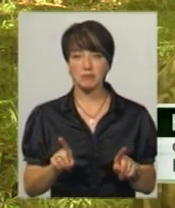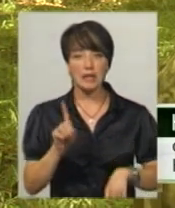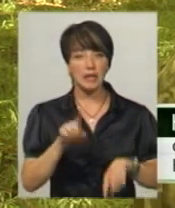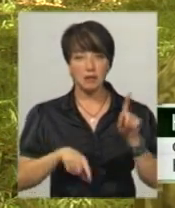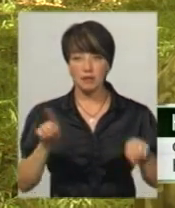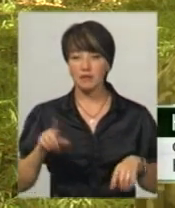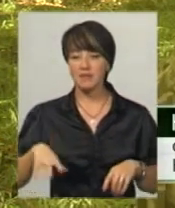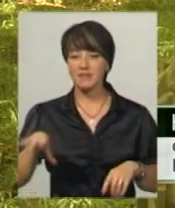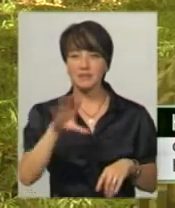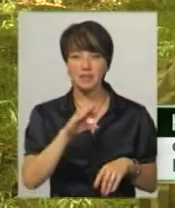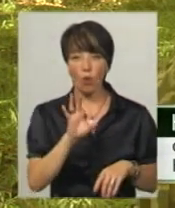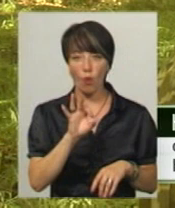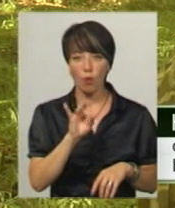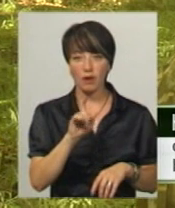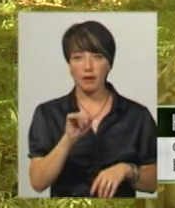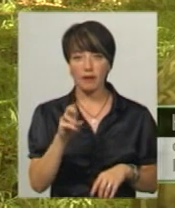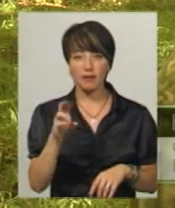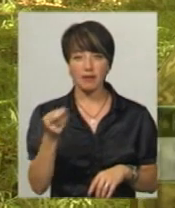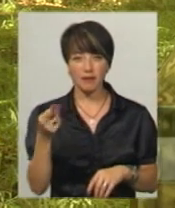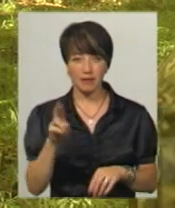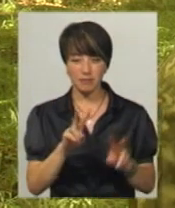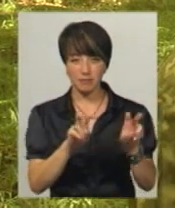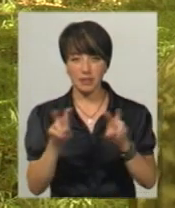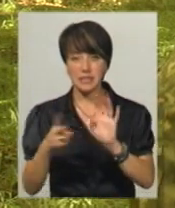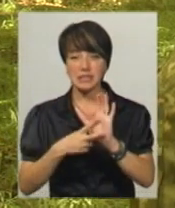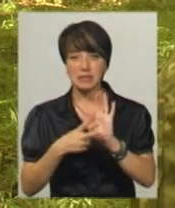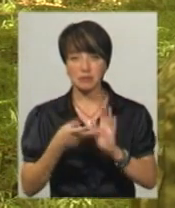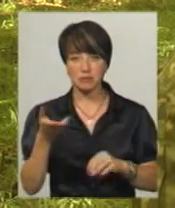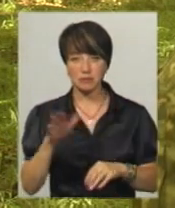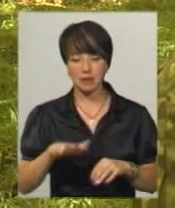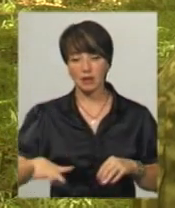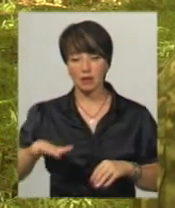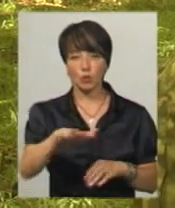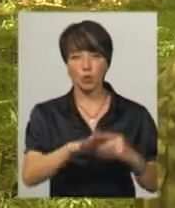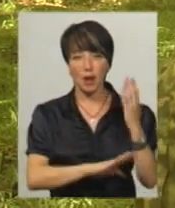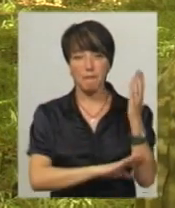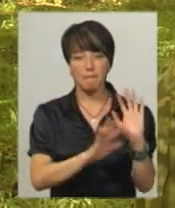всі орхідні, а в нас їх зростає 7 видів на території парку.